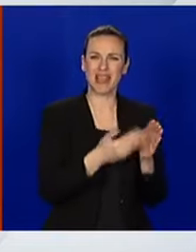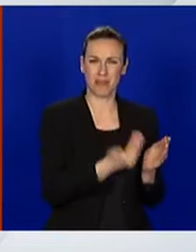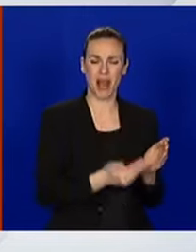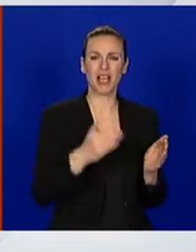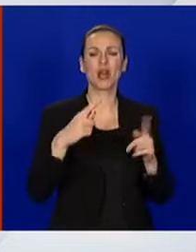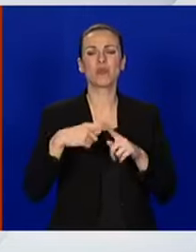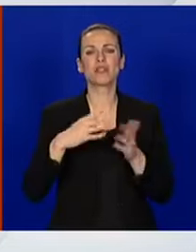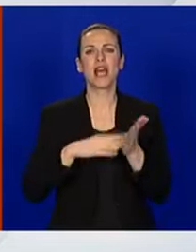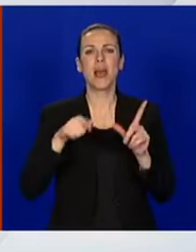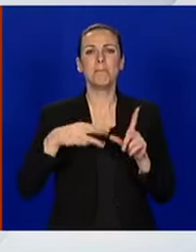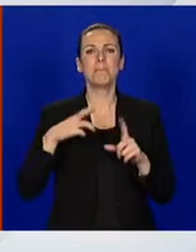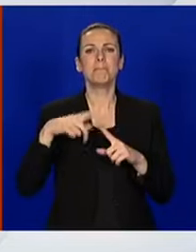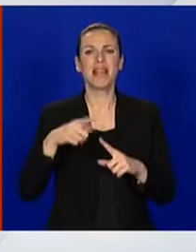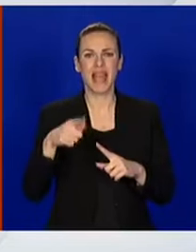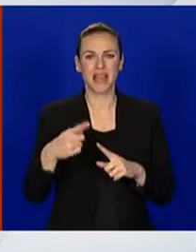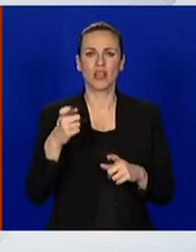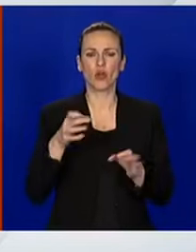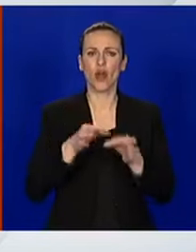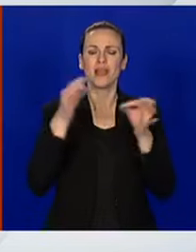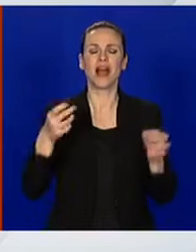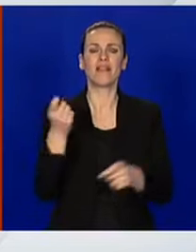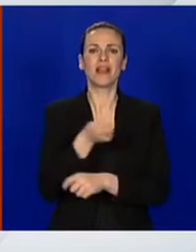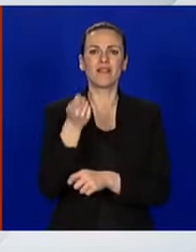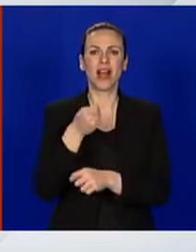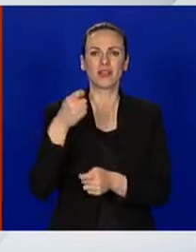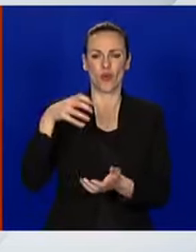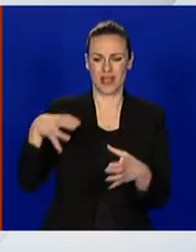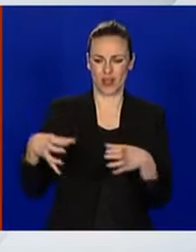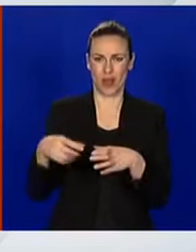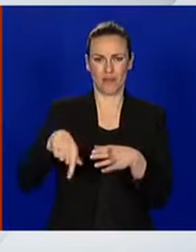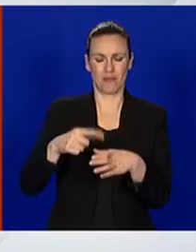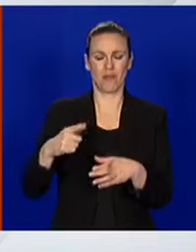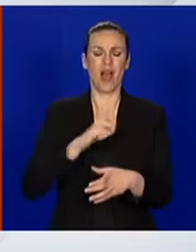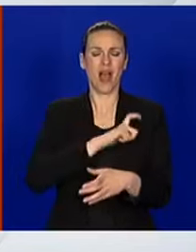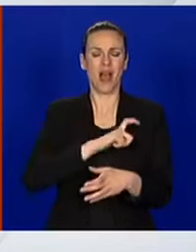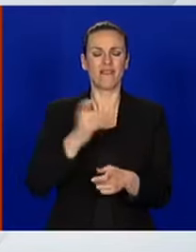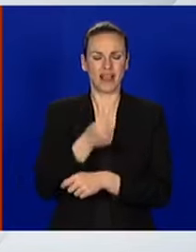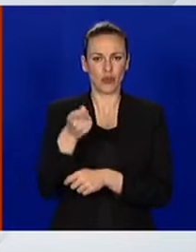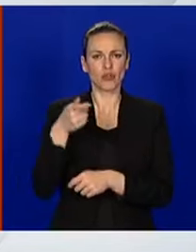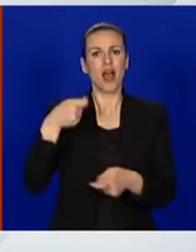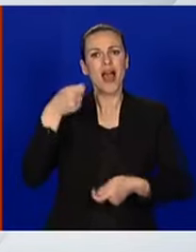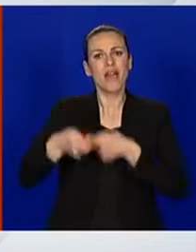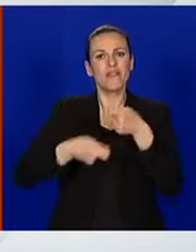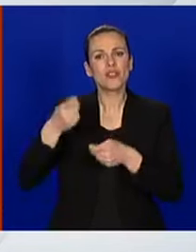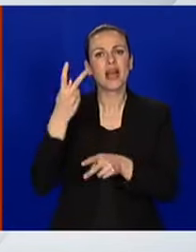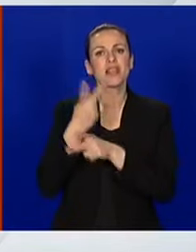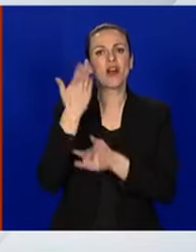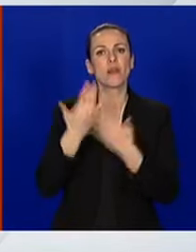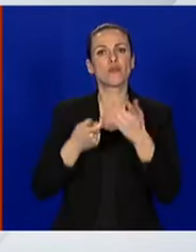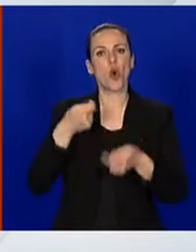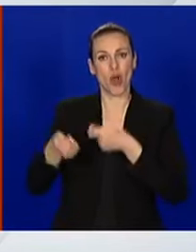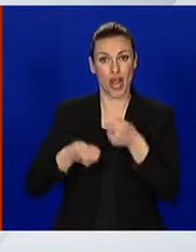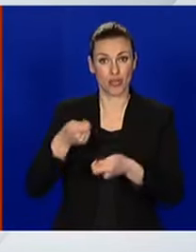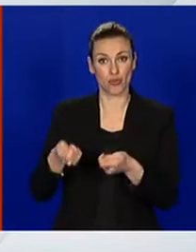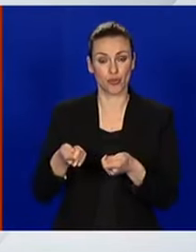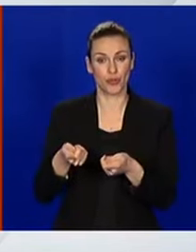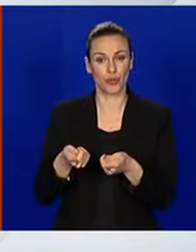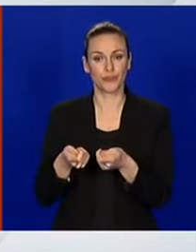je javna vatrogasna postrojba, što znači da se financira iz državnog proračuna,